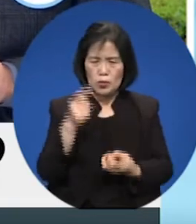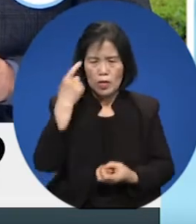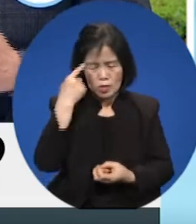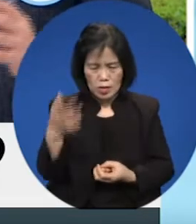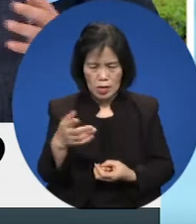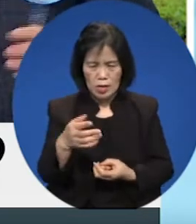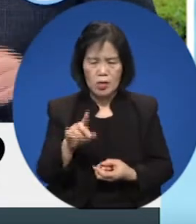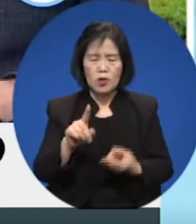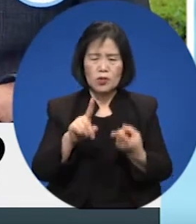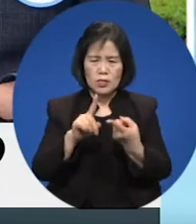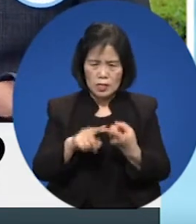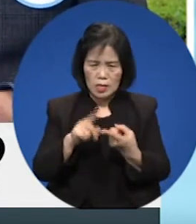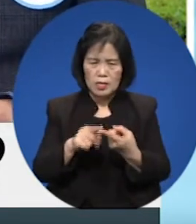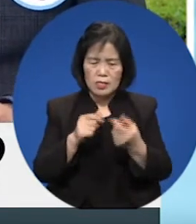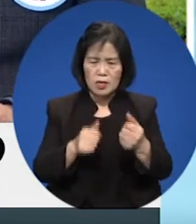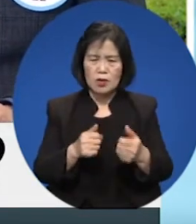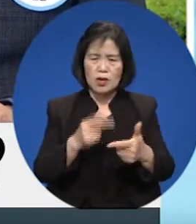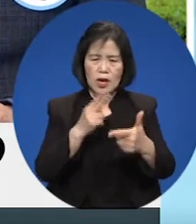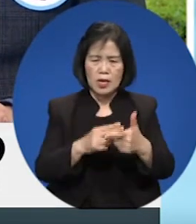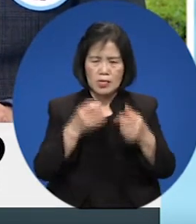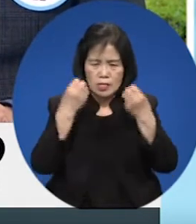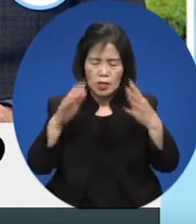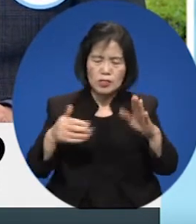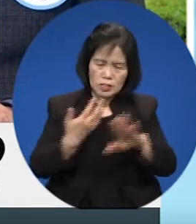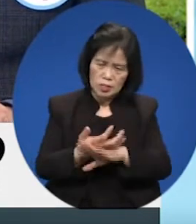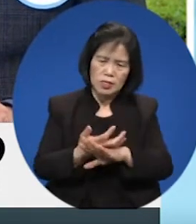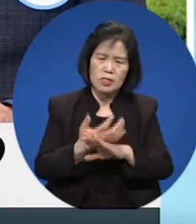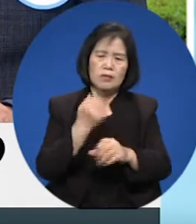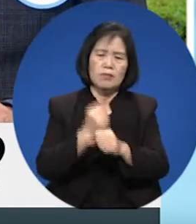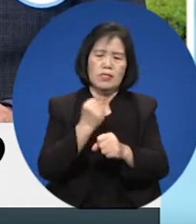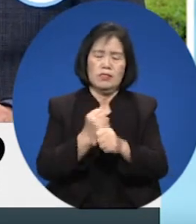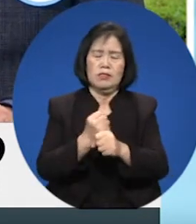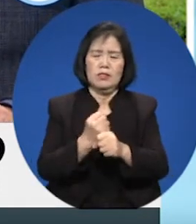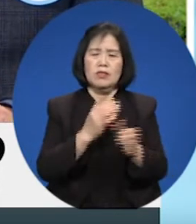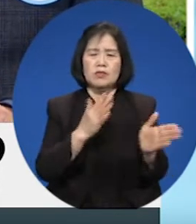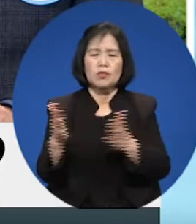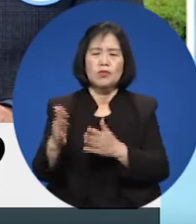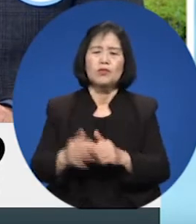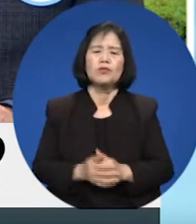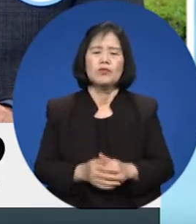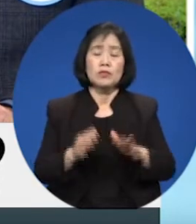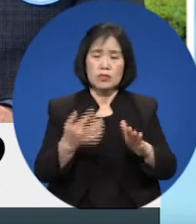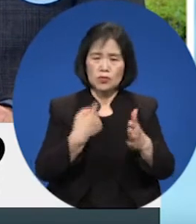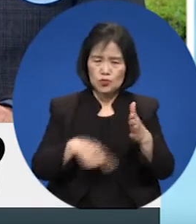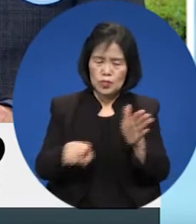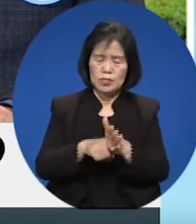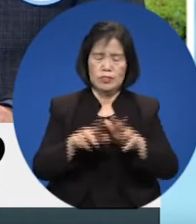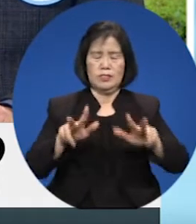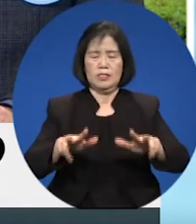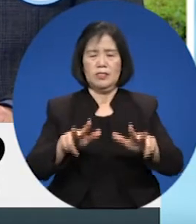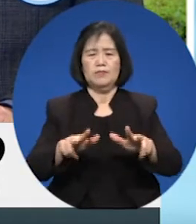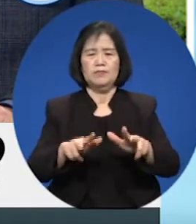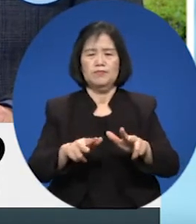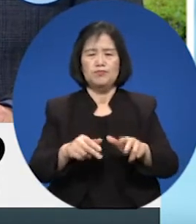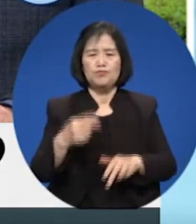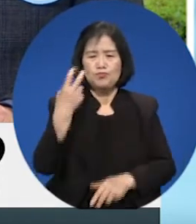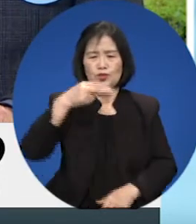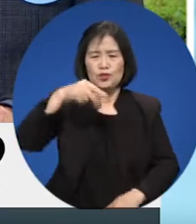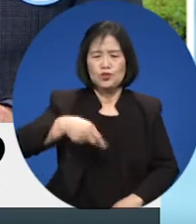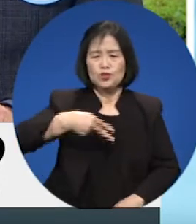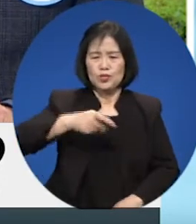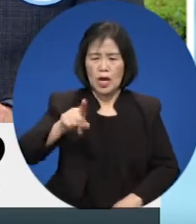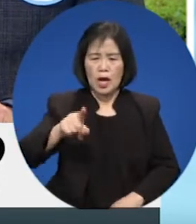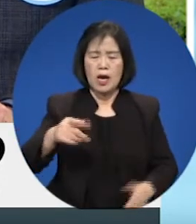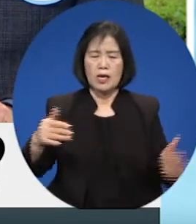맞춰서 이 lh 혁신 아니 나와야 되고요 그러려면은 지금 현재 있는 어 수사가 끝나면서